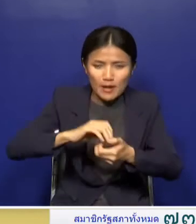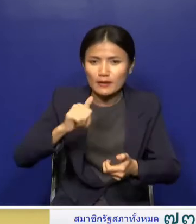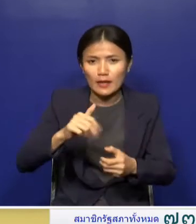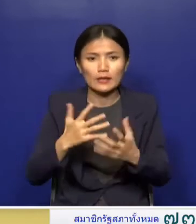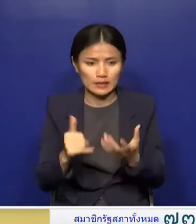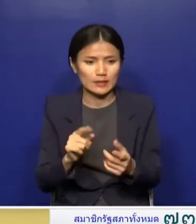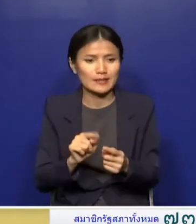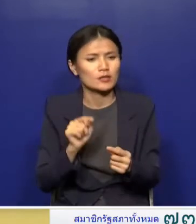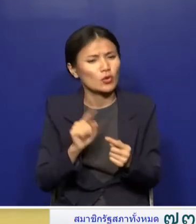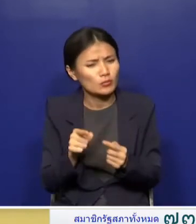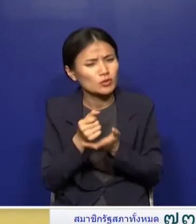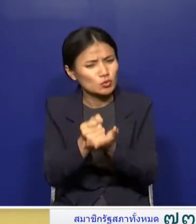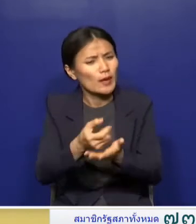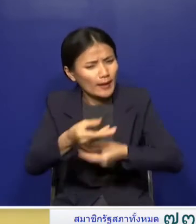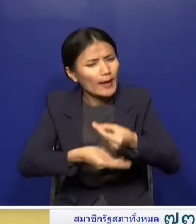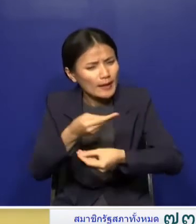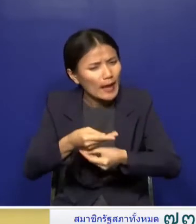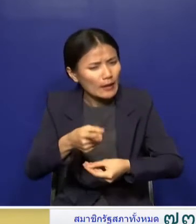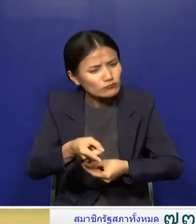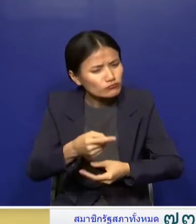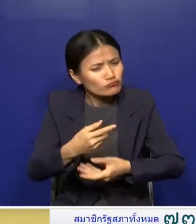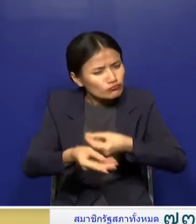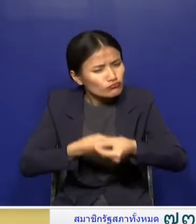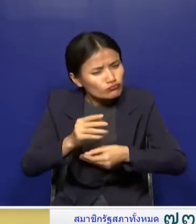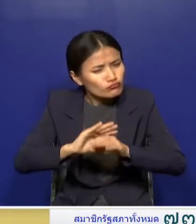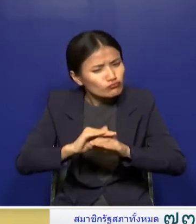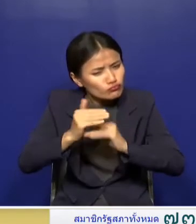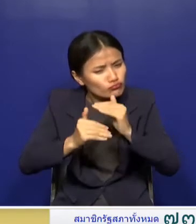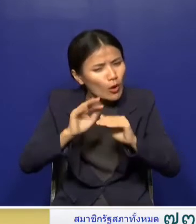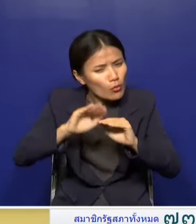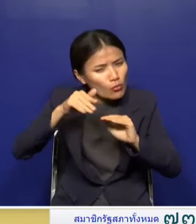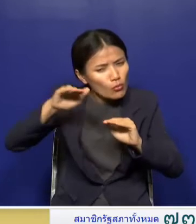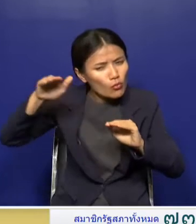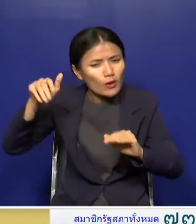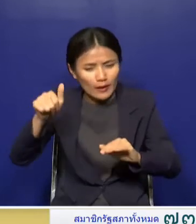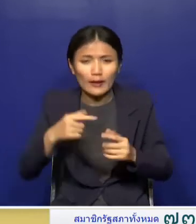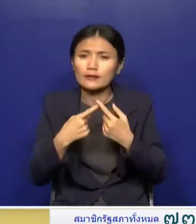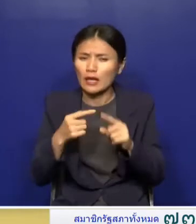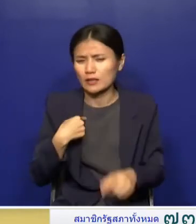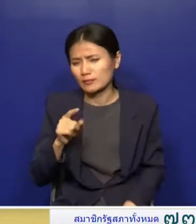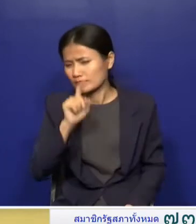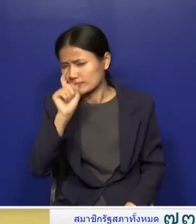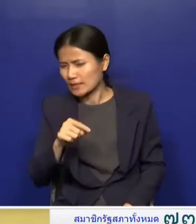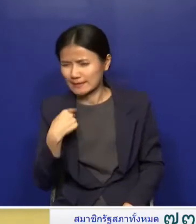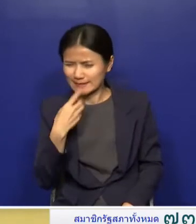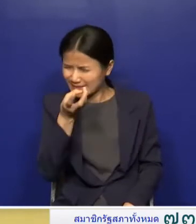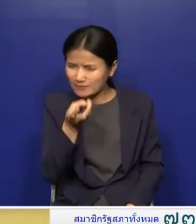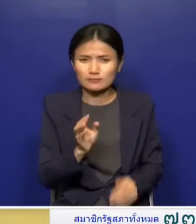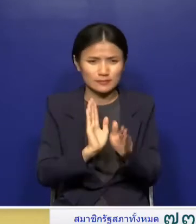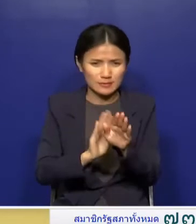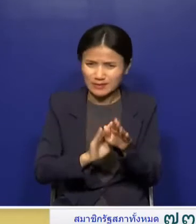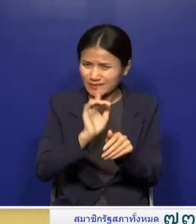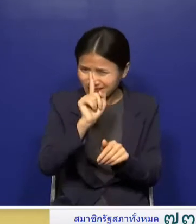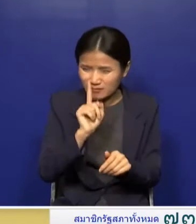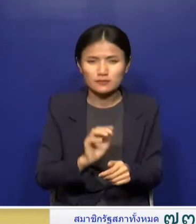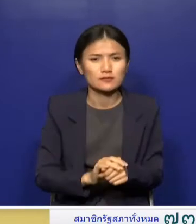ารค้าในสูญนนนาจะมความเฟ้องฟูมากขึ้นแต่ท่านปทานครัผมอยากจะขอทงตงนิดหนึ่ครับว่าในเรื่องของ RCEP หรอเรื่